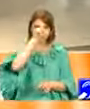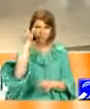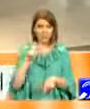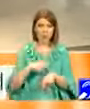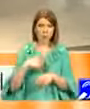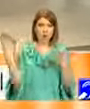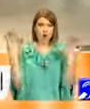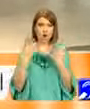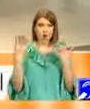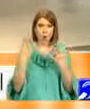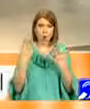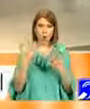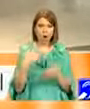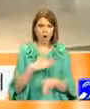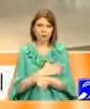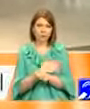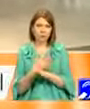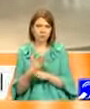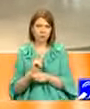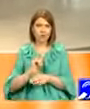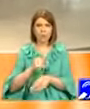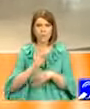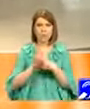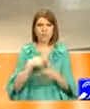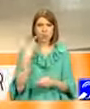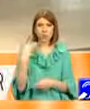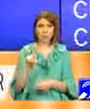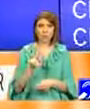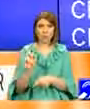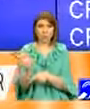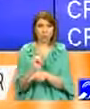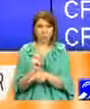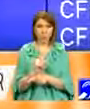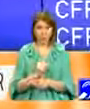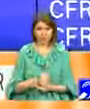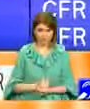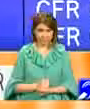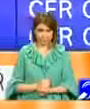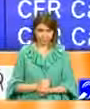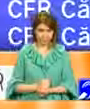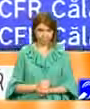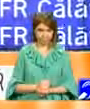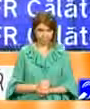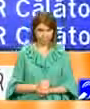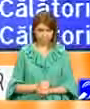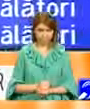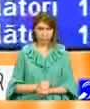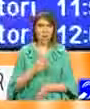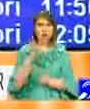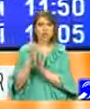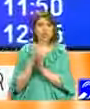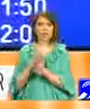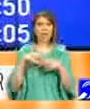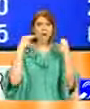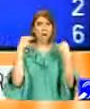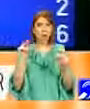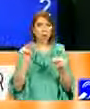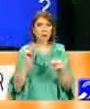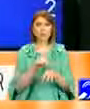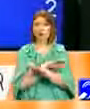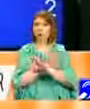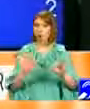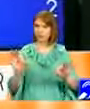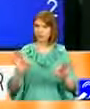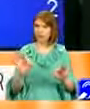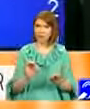ora 9 au avut întârzieri și de peste 200 de minute. CFR a anunțat oficial